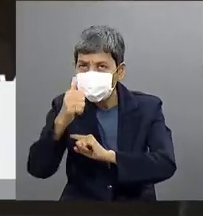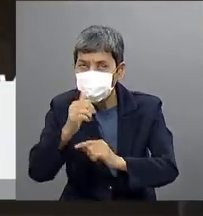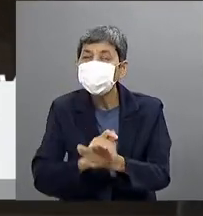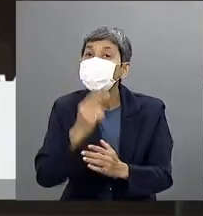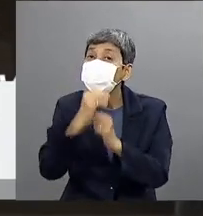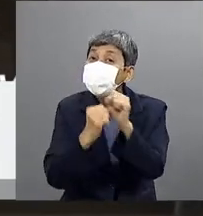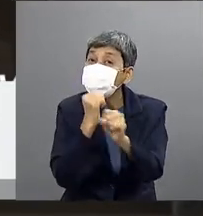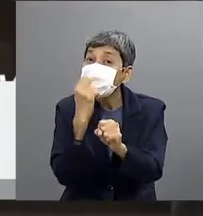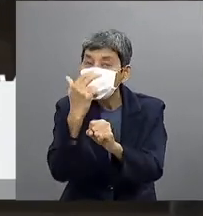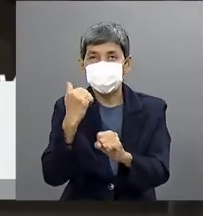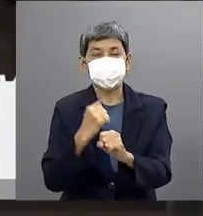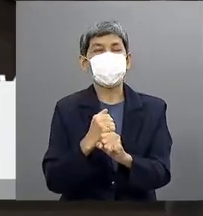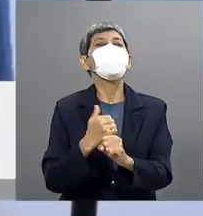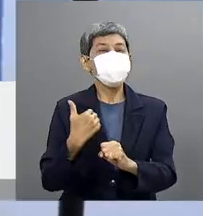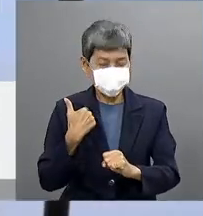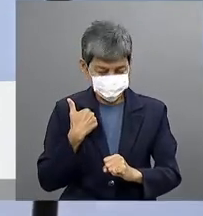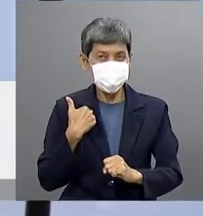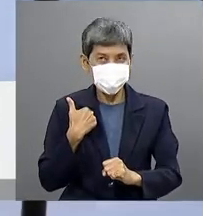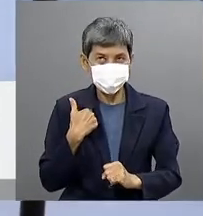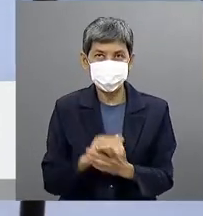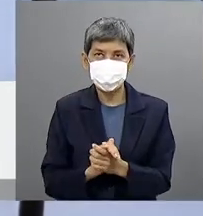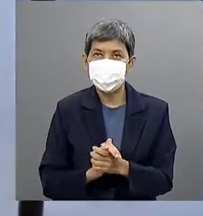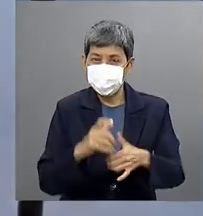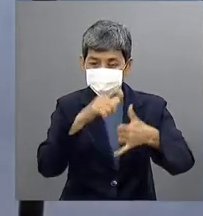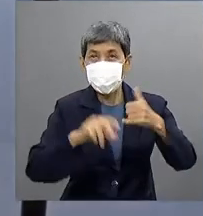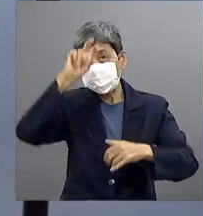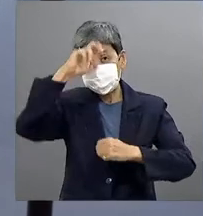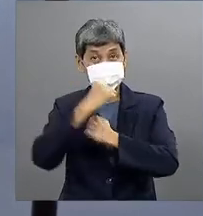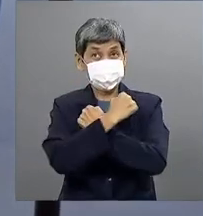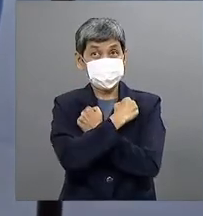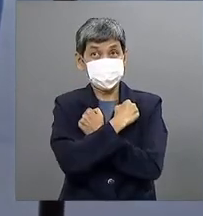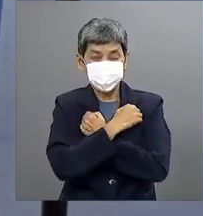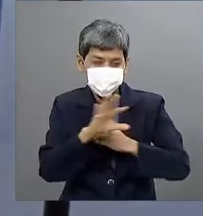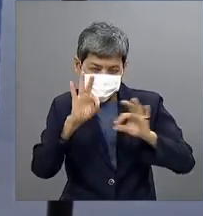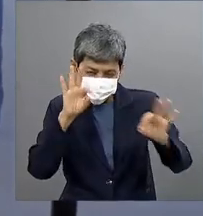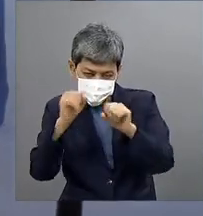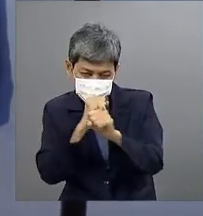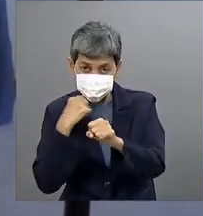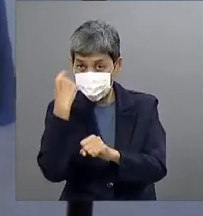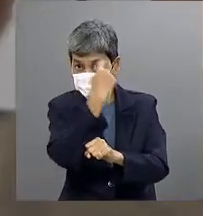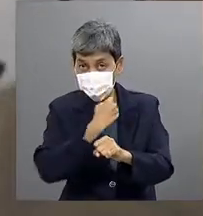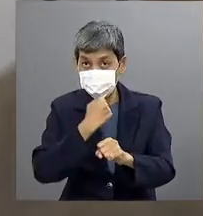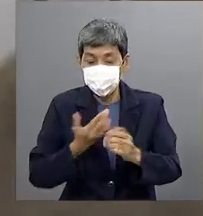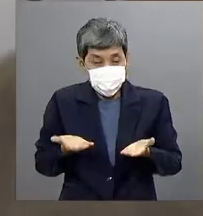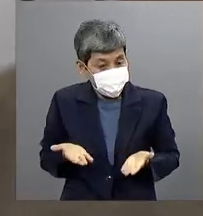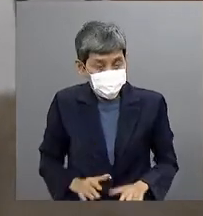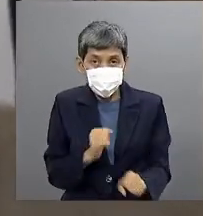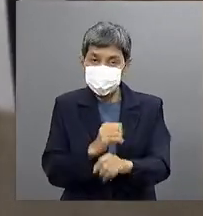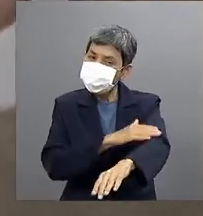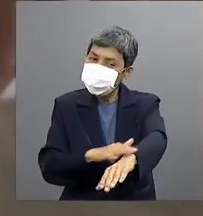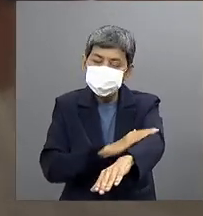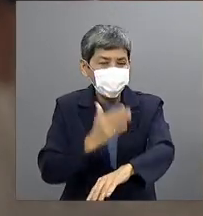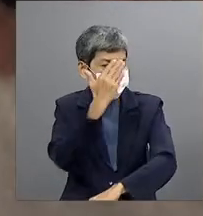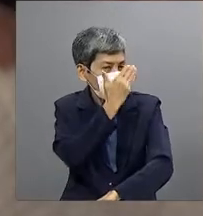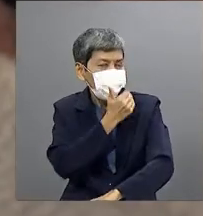มีการกำเนิดขึ้นของโมเดลลิ่งเอเจนซี่ในอียิปต์ Perfectนะหานางแบบที่มีหน้าตารูปร่างและสีผิวที่งดงามตามชาติ